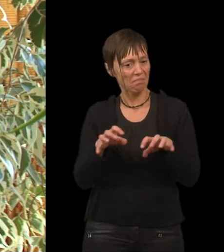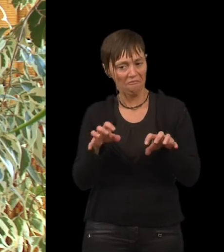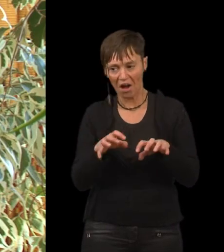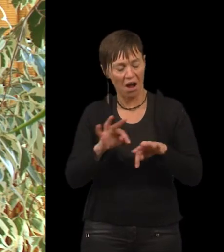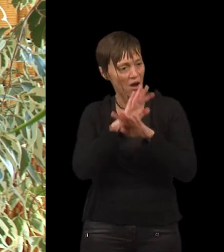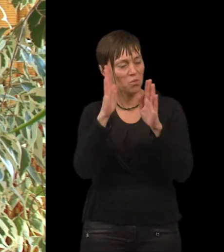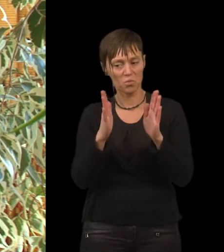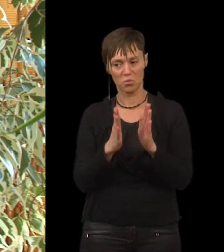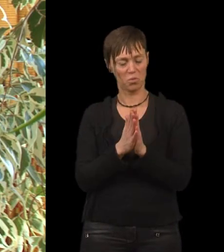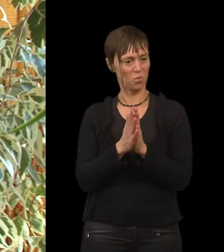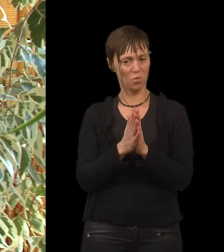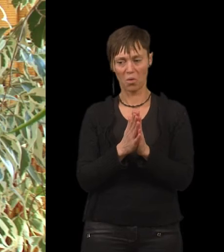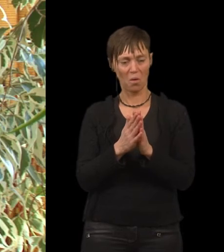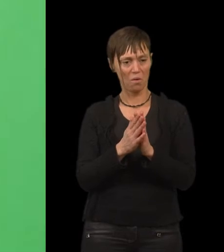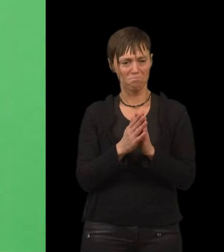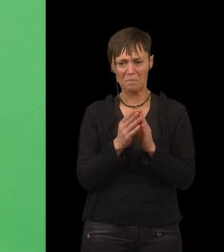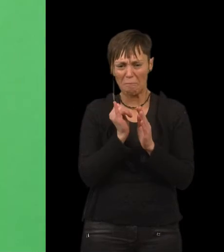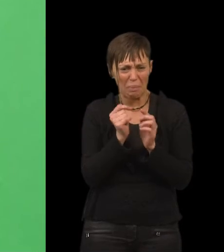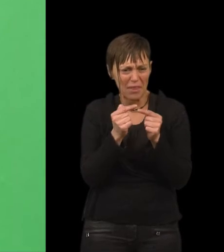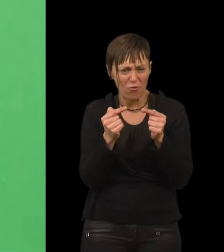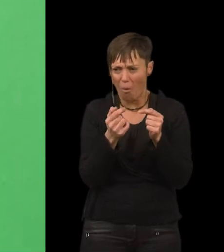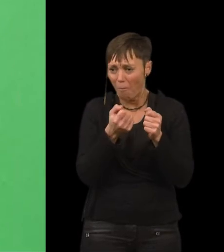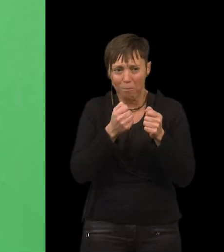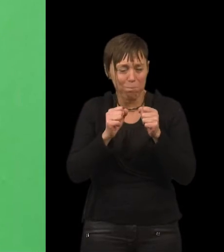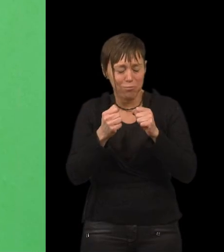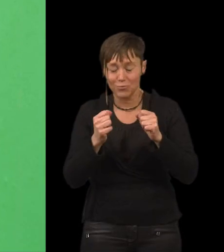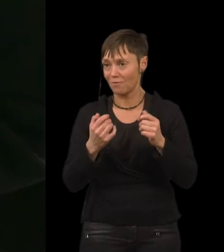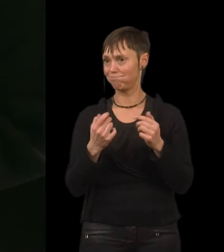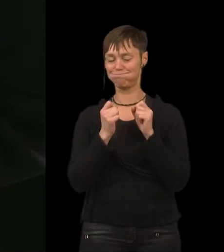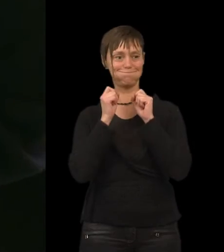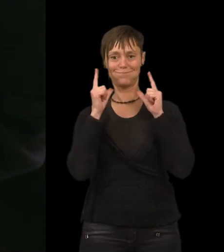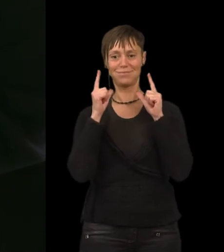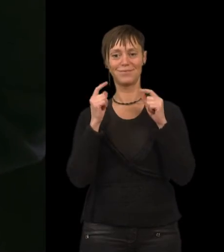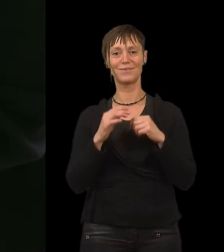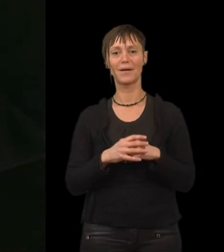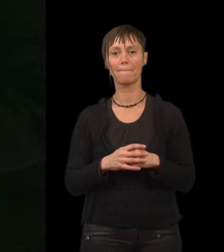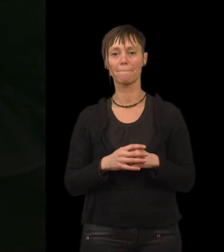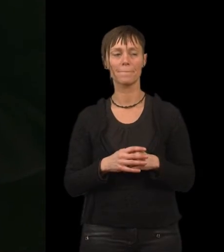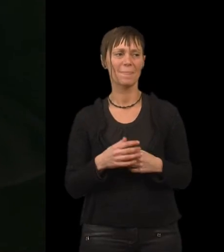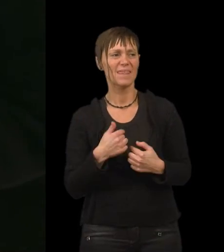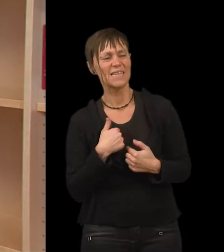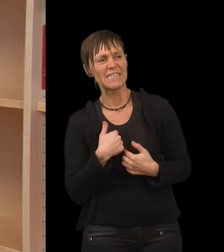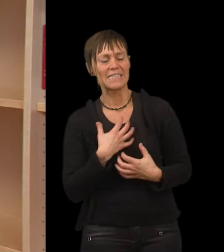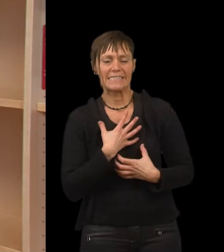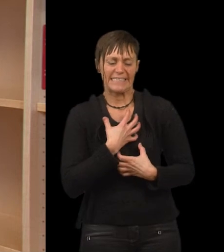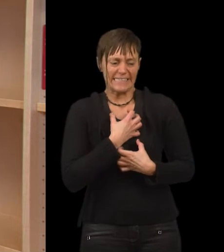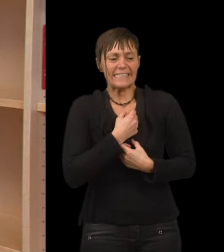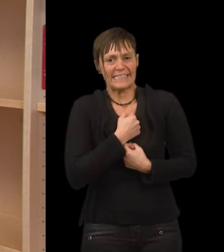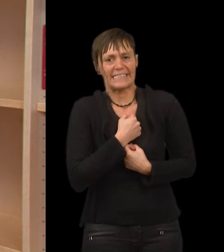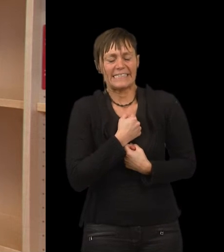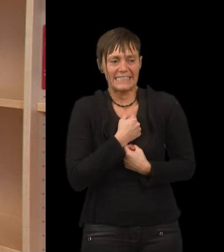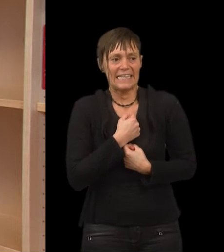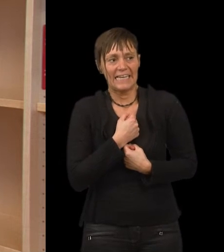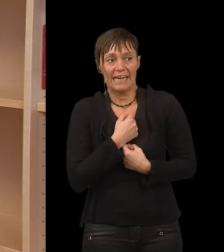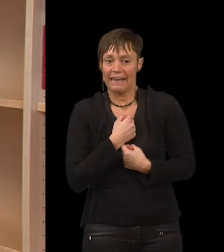choses à bouger comme ça, c'est fascinant. La chose qui est frustrante, c'est qu'on est vraiment sur des